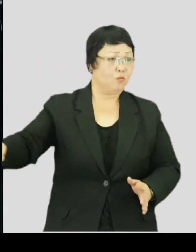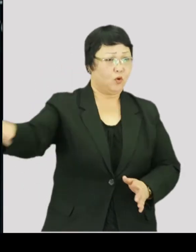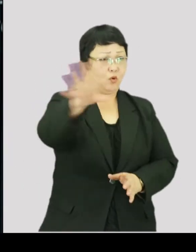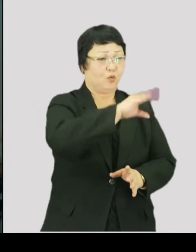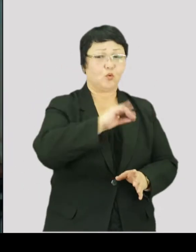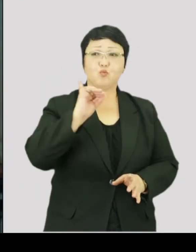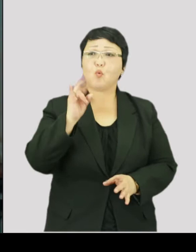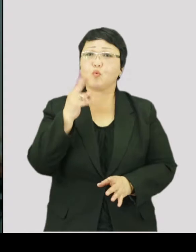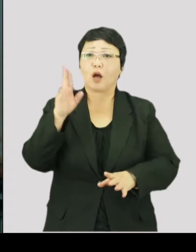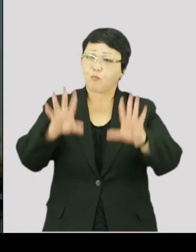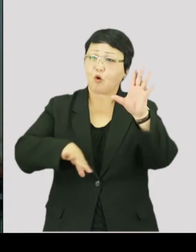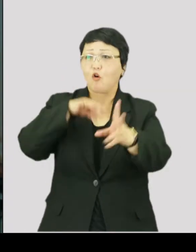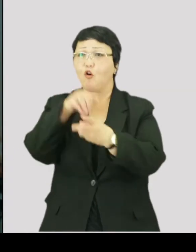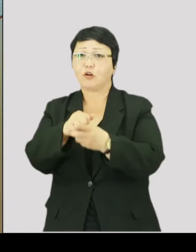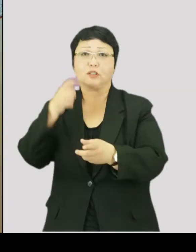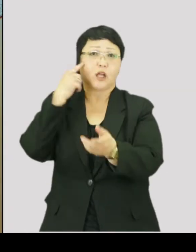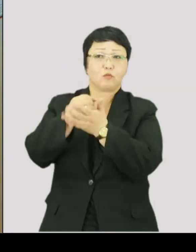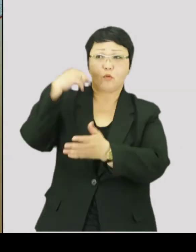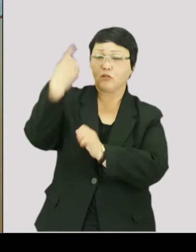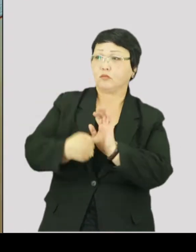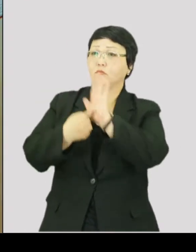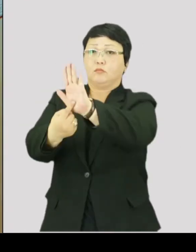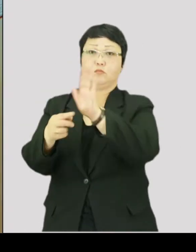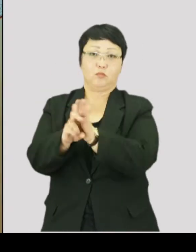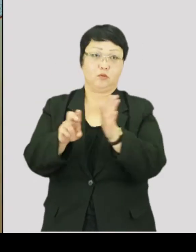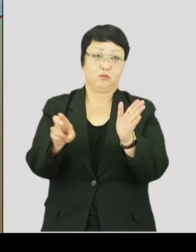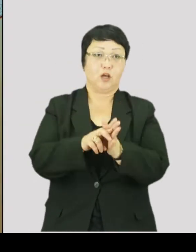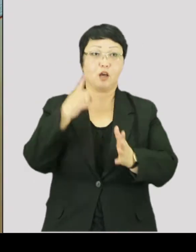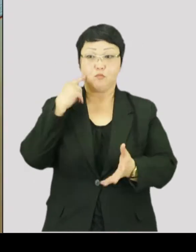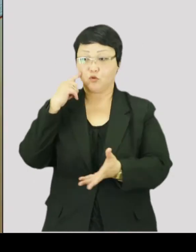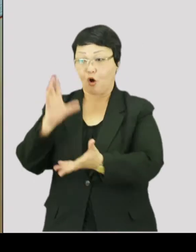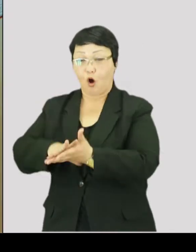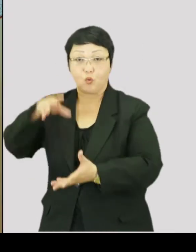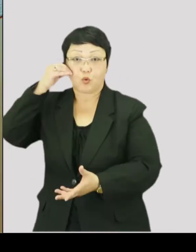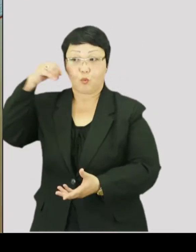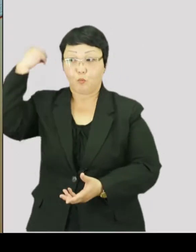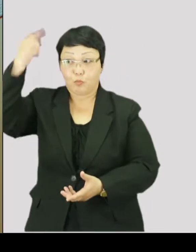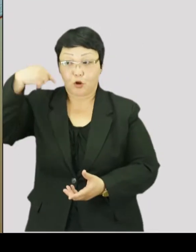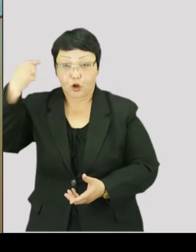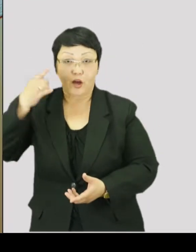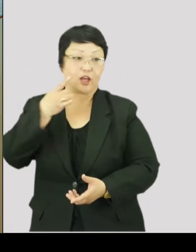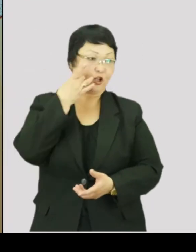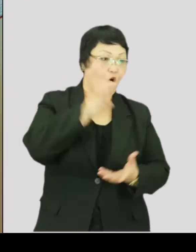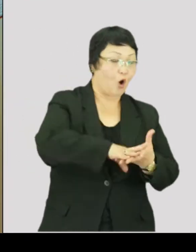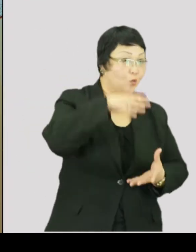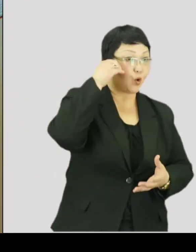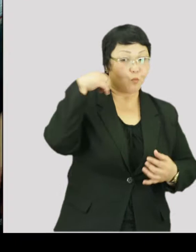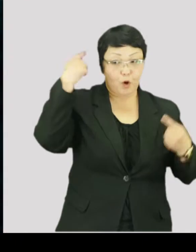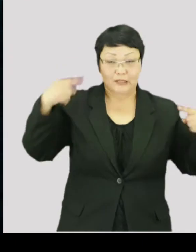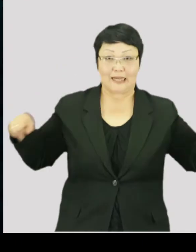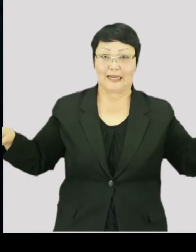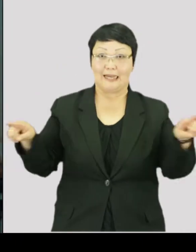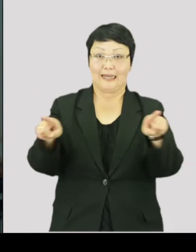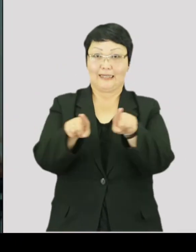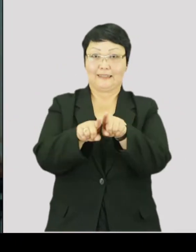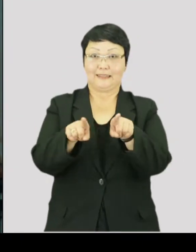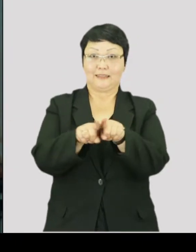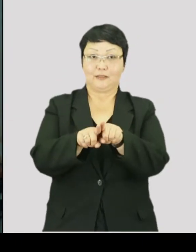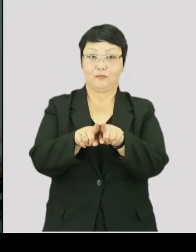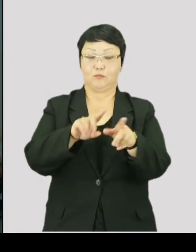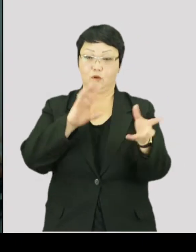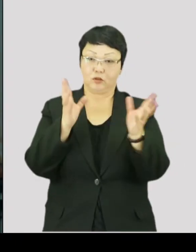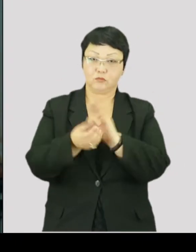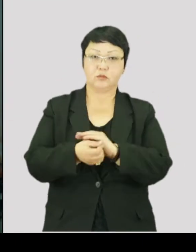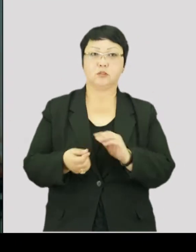боломж нээлттэй. Тэгээ эмэгтэй оюут нь яг ижлэхэн үзэл бодолтой байх одоо нөхцөлд бол нилээдгүй